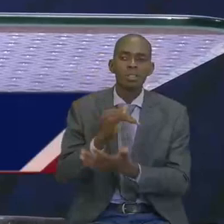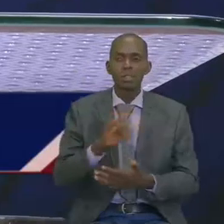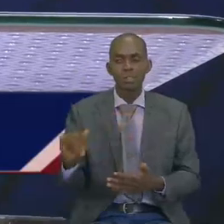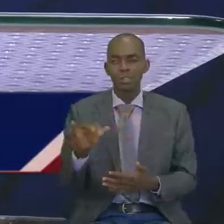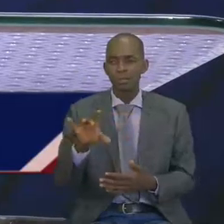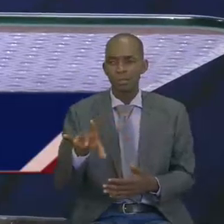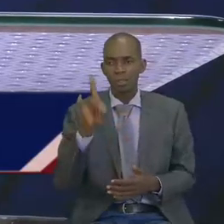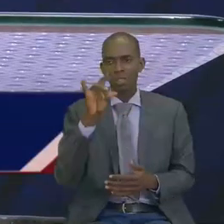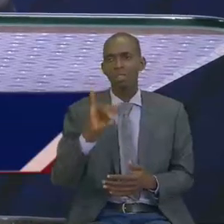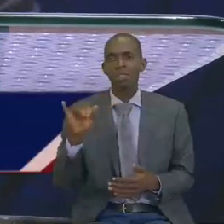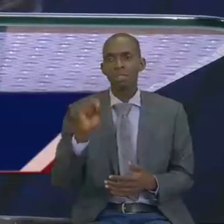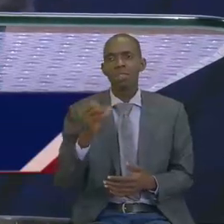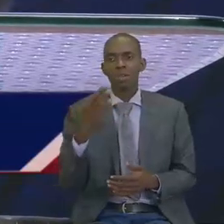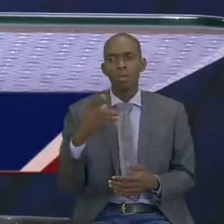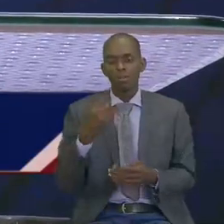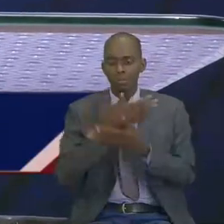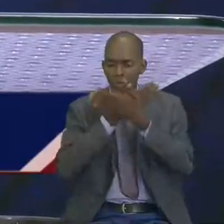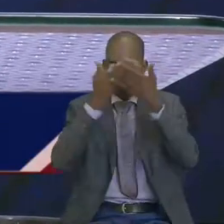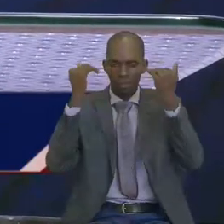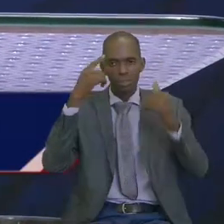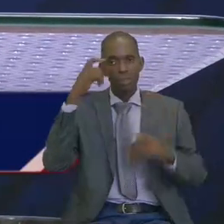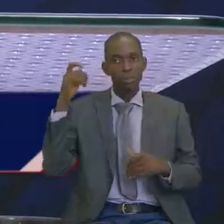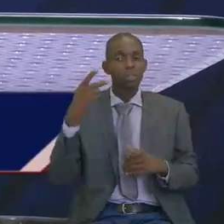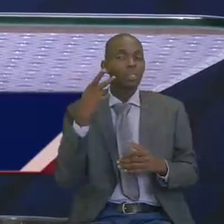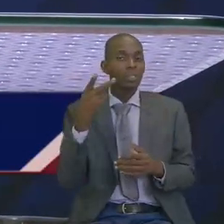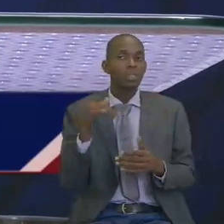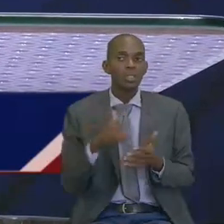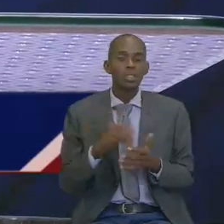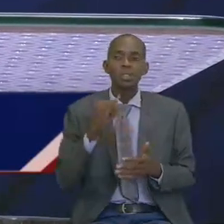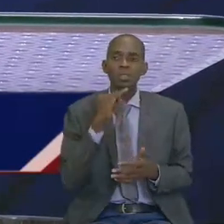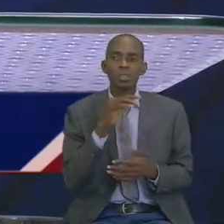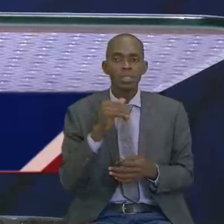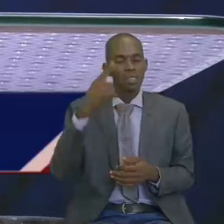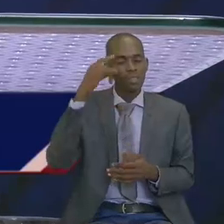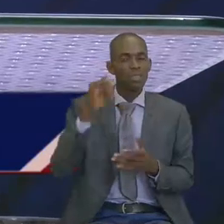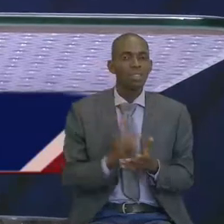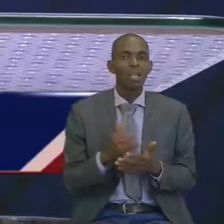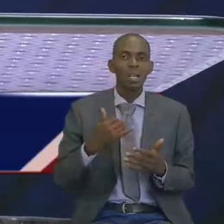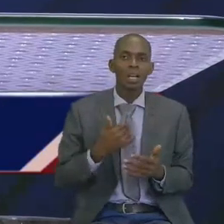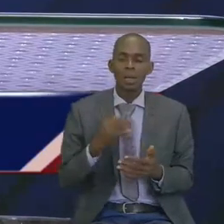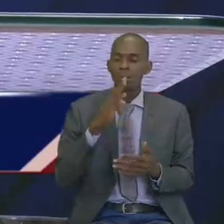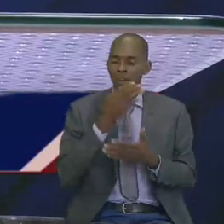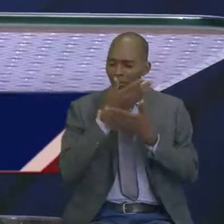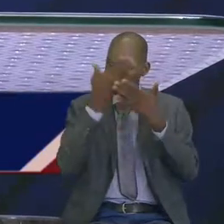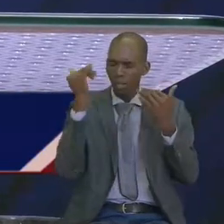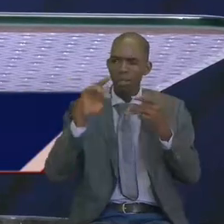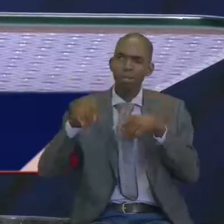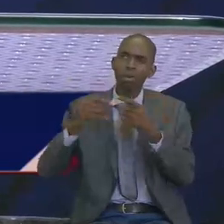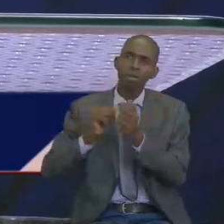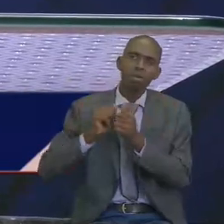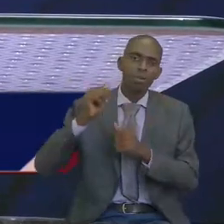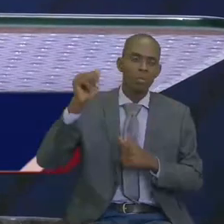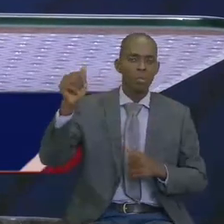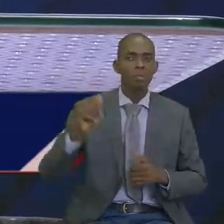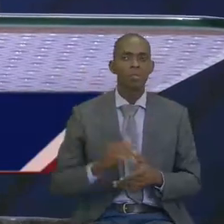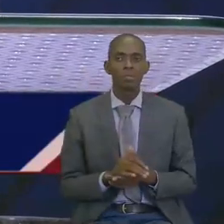c'est la découverte d'un rêve qui a impacté de très loin et c'est